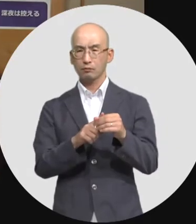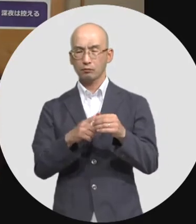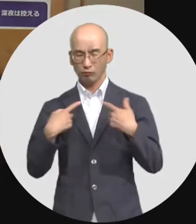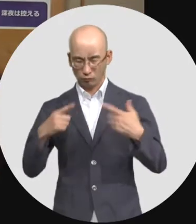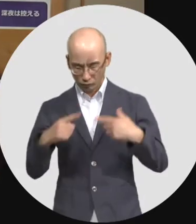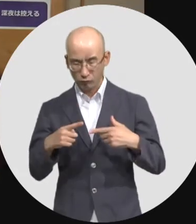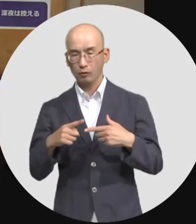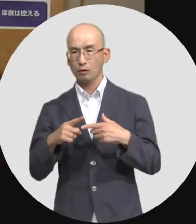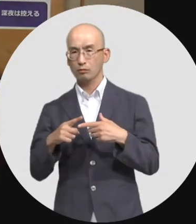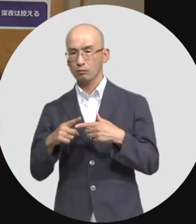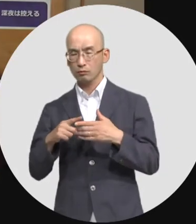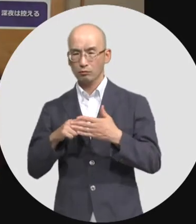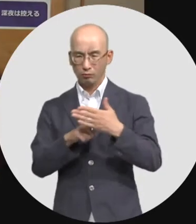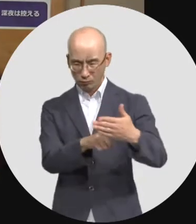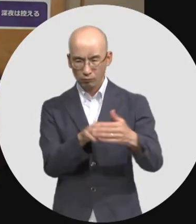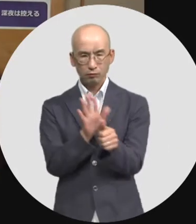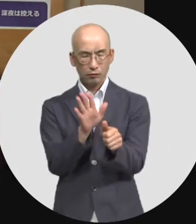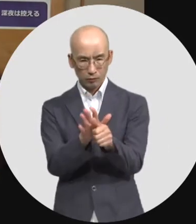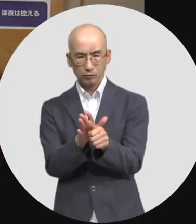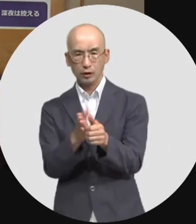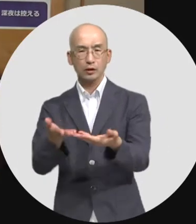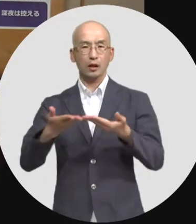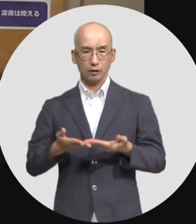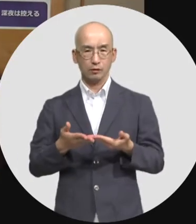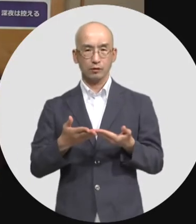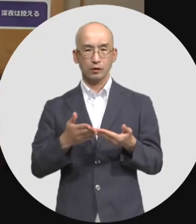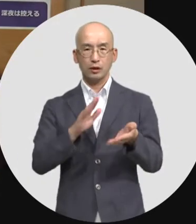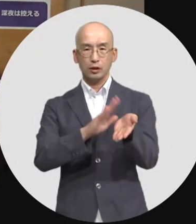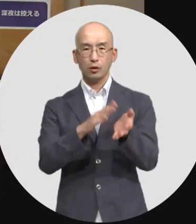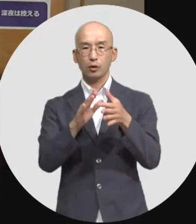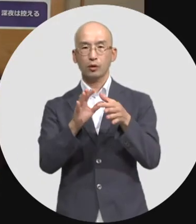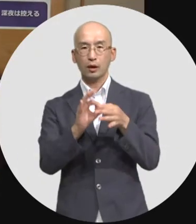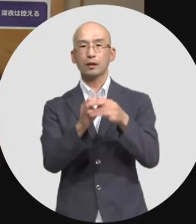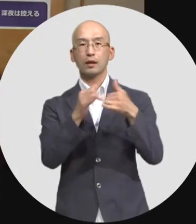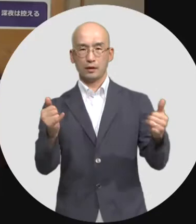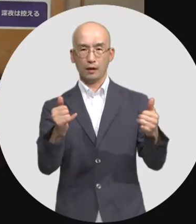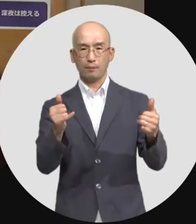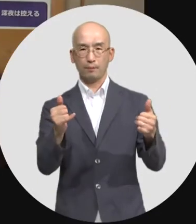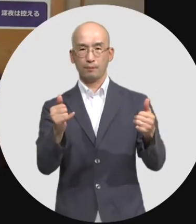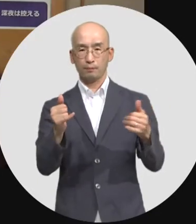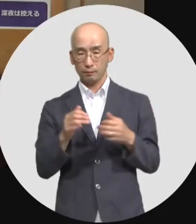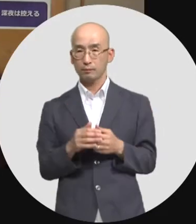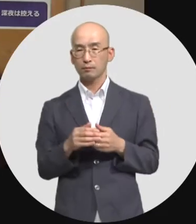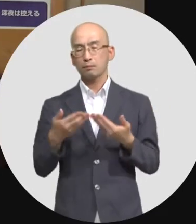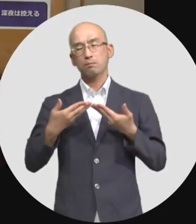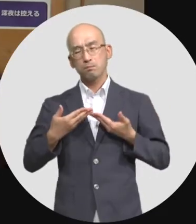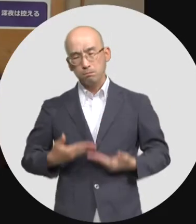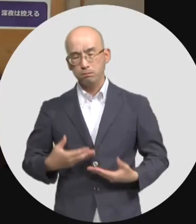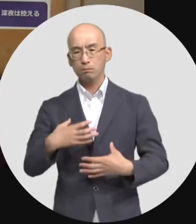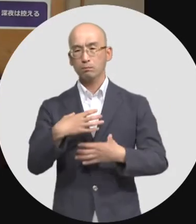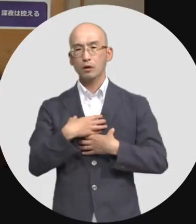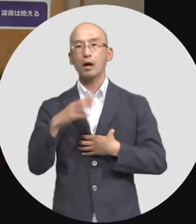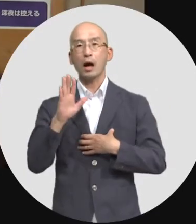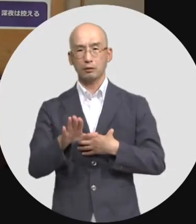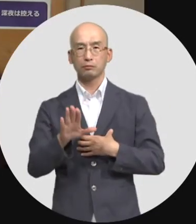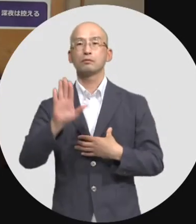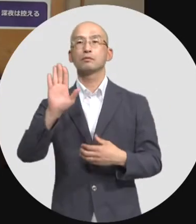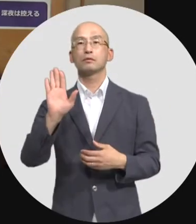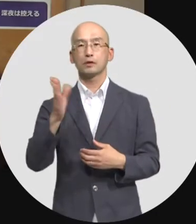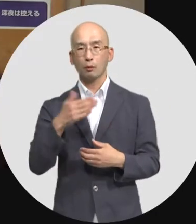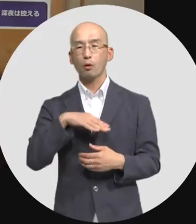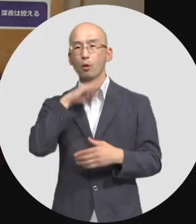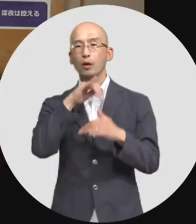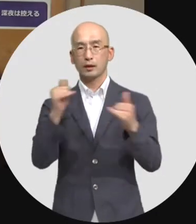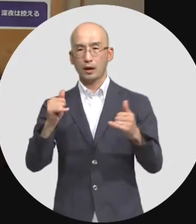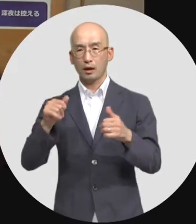夜を分かたず治療に当たっていただいております医療関係者の皆様、また重症化リスクがある中で高